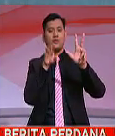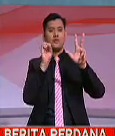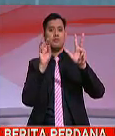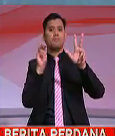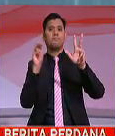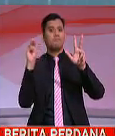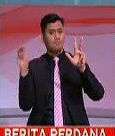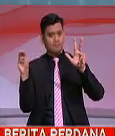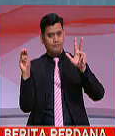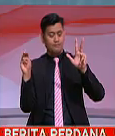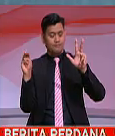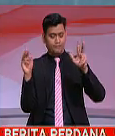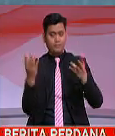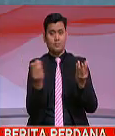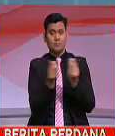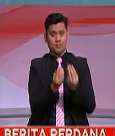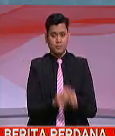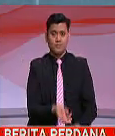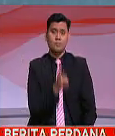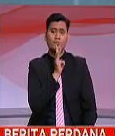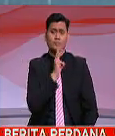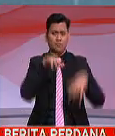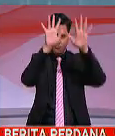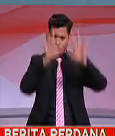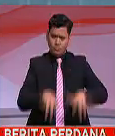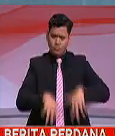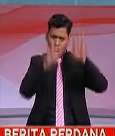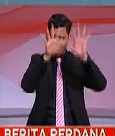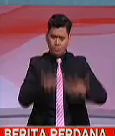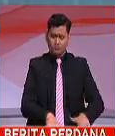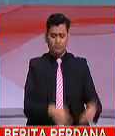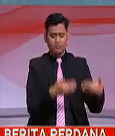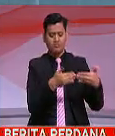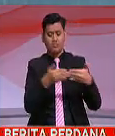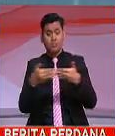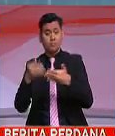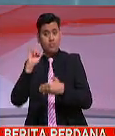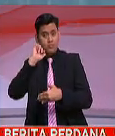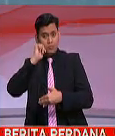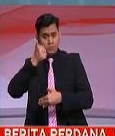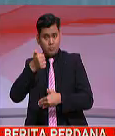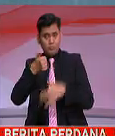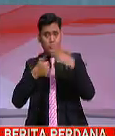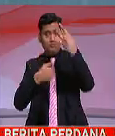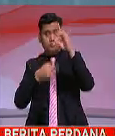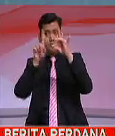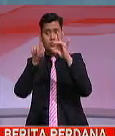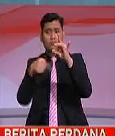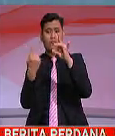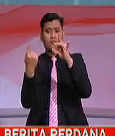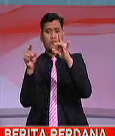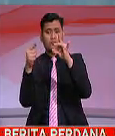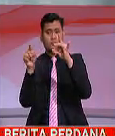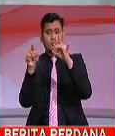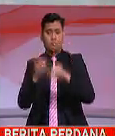73.0 mm. Keadaan hujan lebat ini dijangkakan akan berterusan sehingga esok 18 November